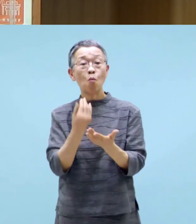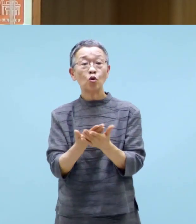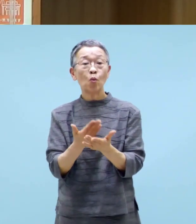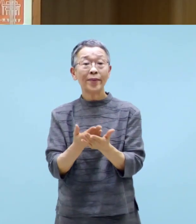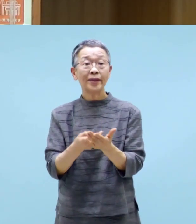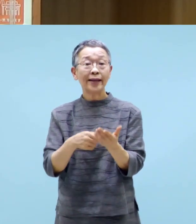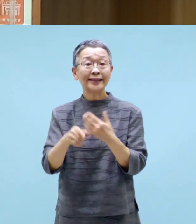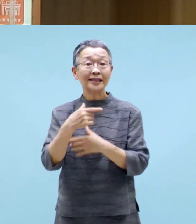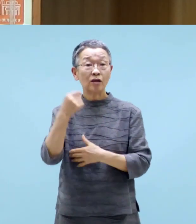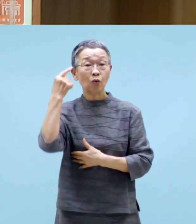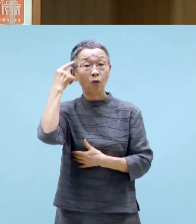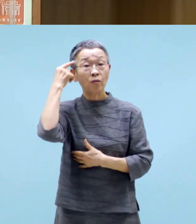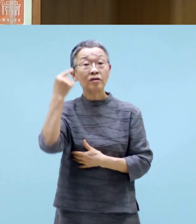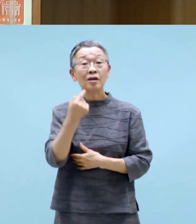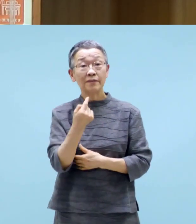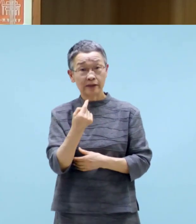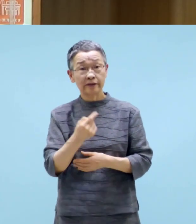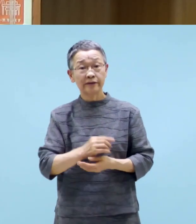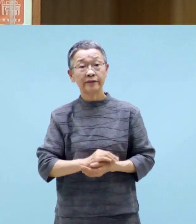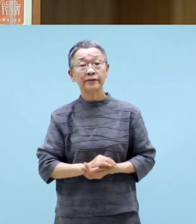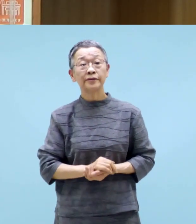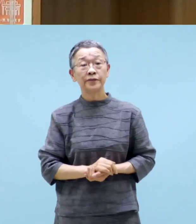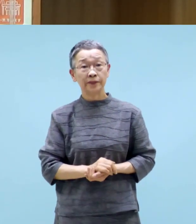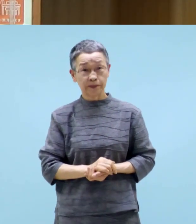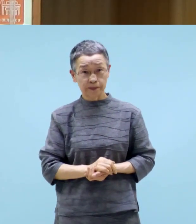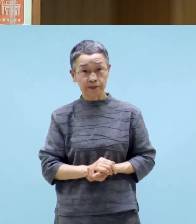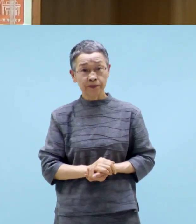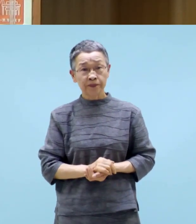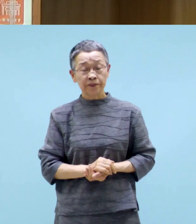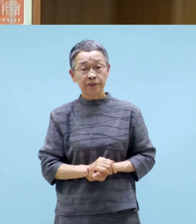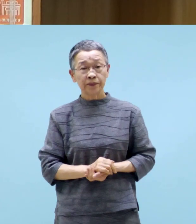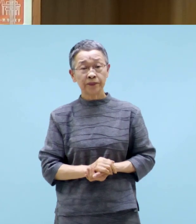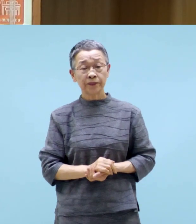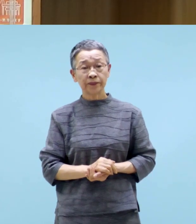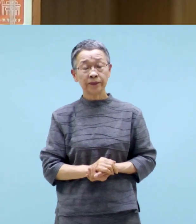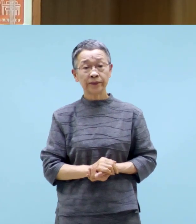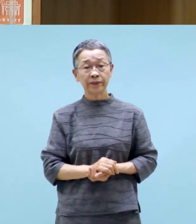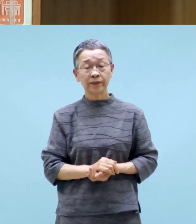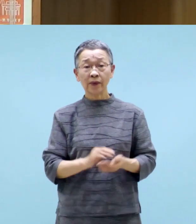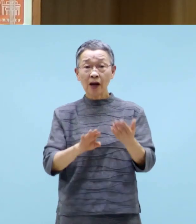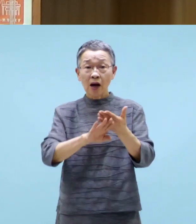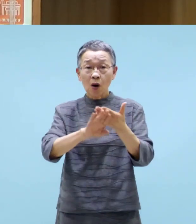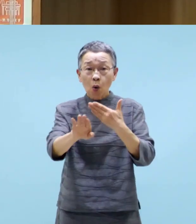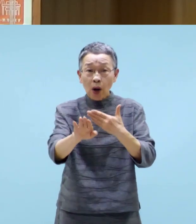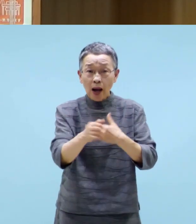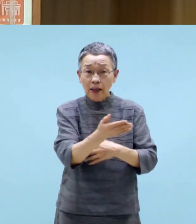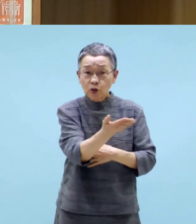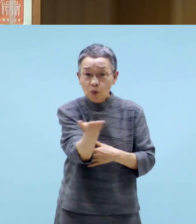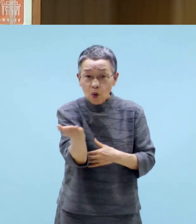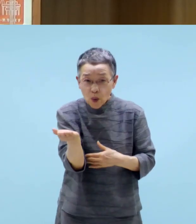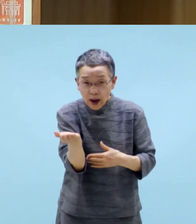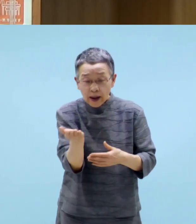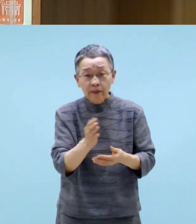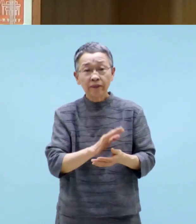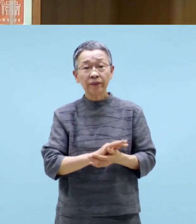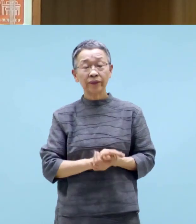ふうに考えています。 よろしいでしょうか。他にご質問ございますか。